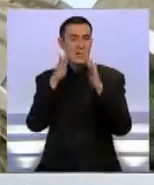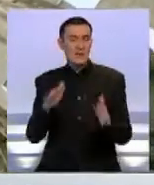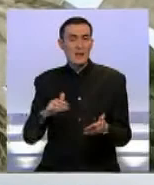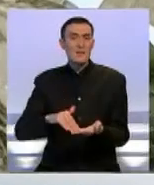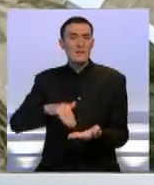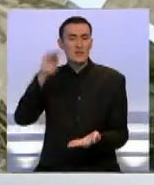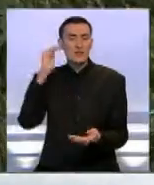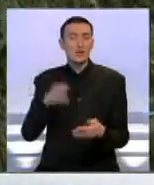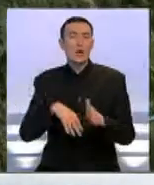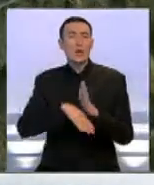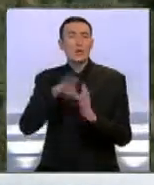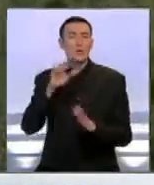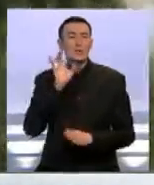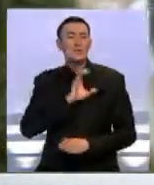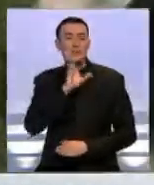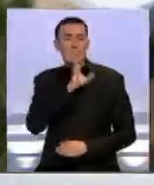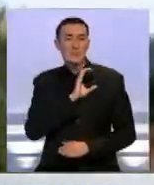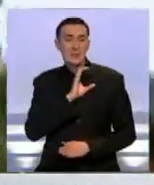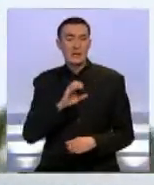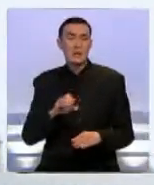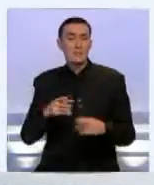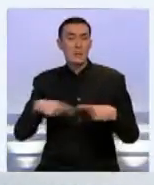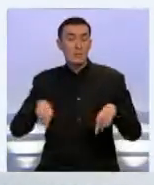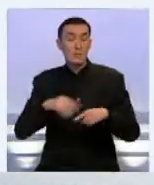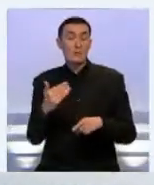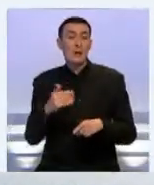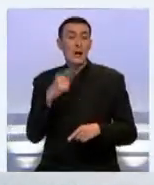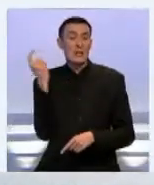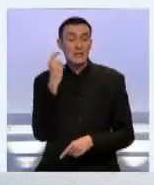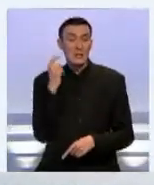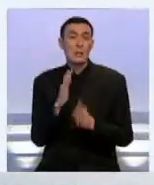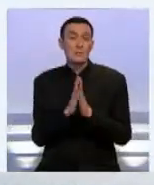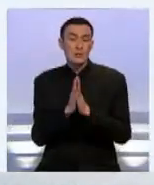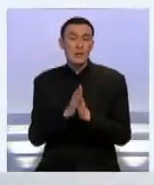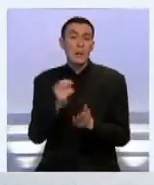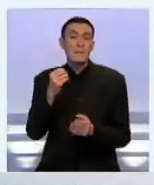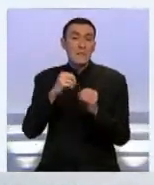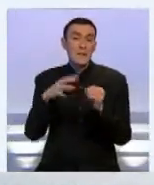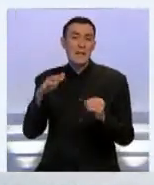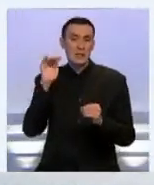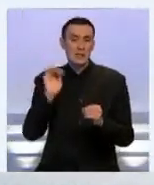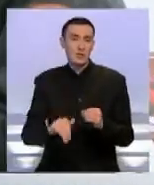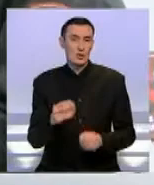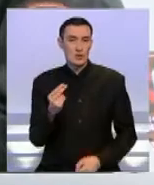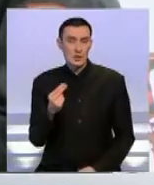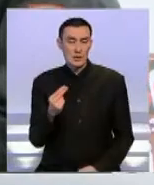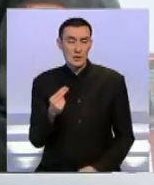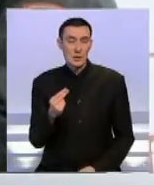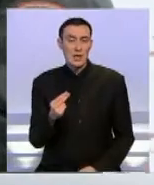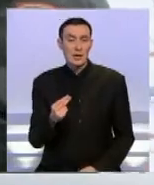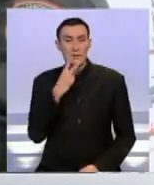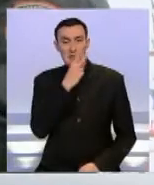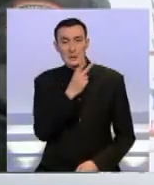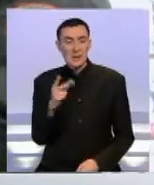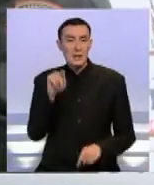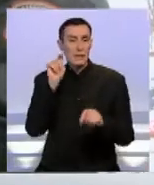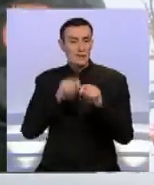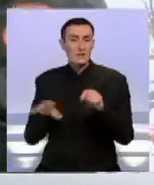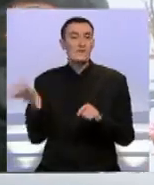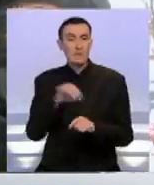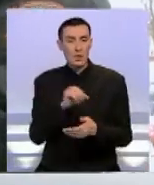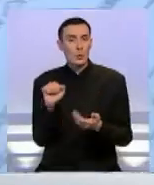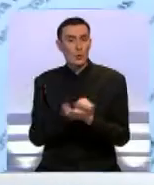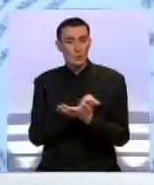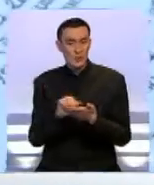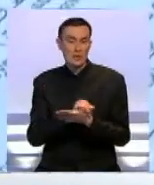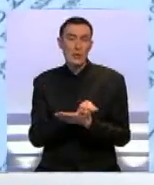одном из лучших сибирских питомников. За нее хозяин просит 15 тысяч тенге. Как убедились проверяющие, все документы